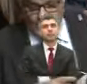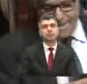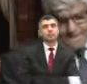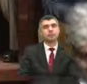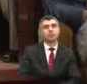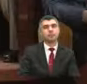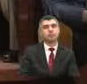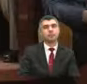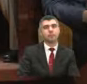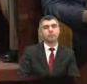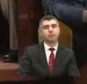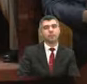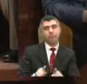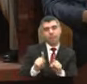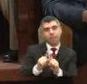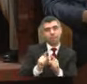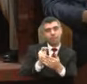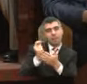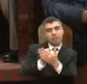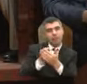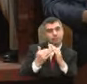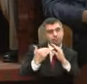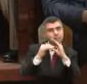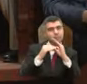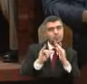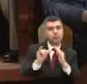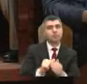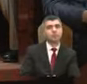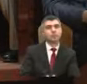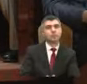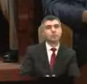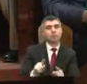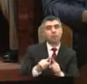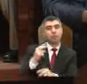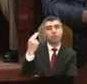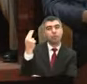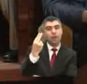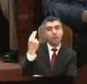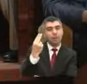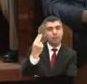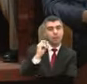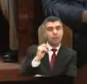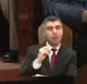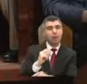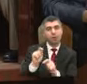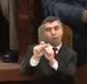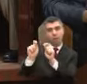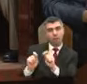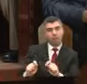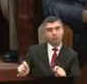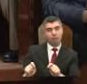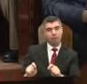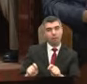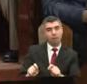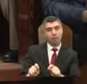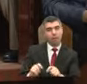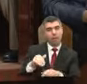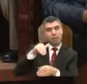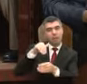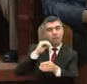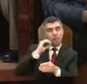نطالبكم بما يلي سيد الوزير، احداث جامعه مستقله ومتكامله بجهات درعا تافلات من اجل تحقيق العداله المجاليه